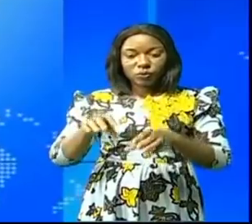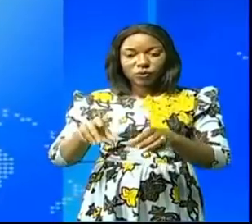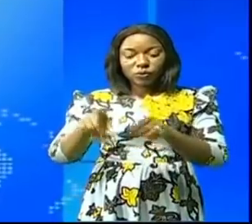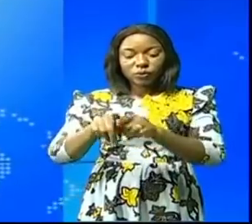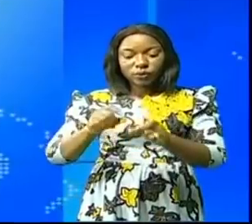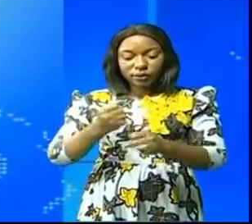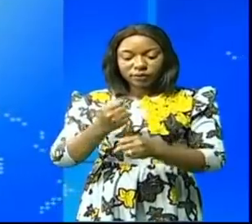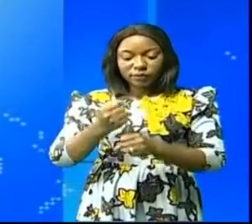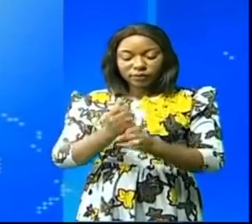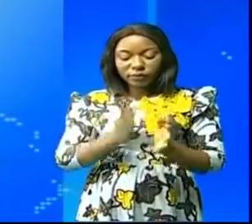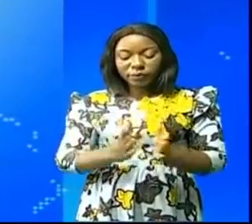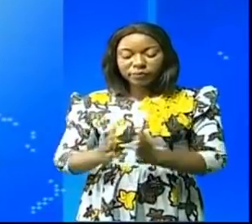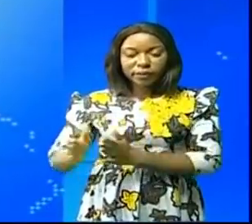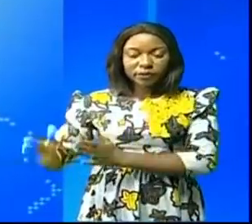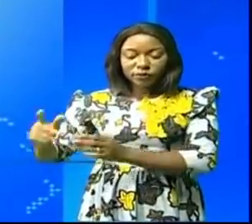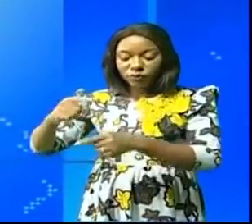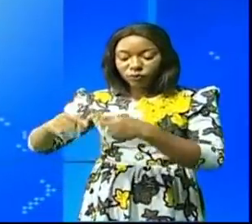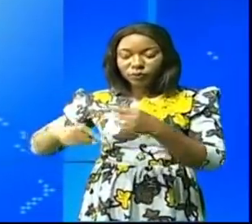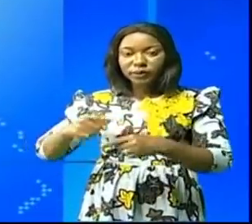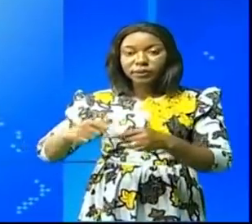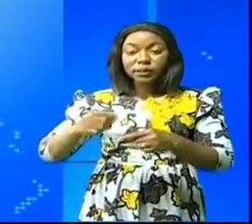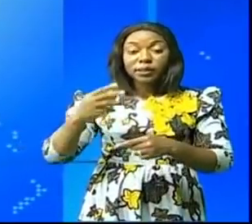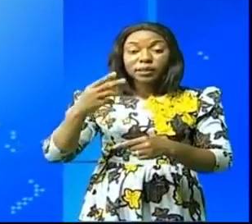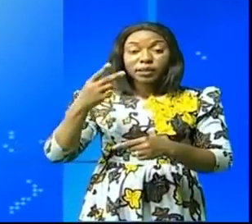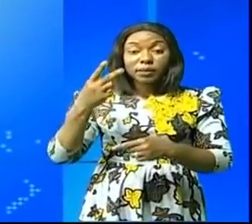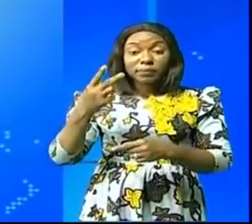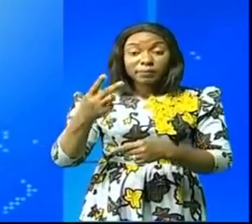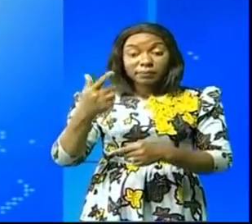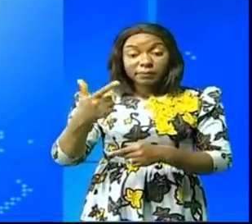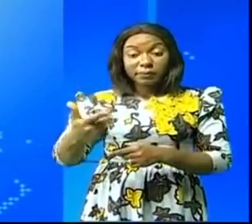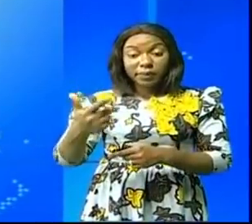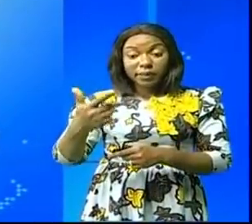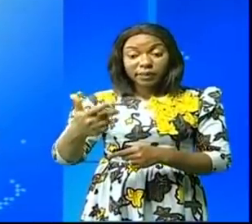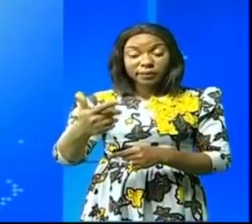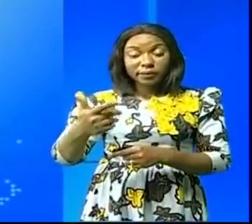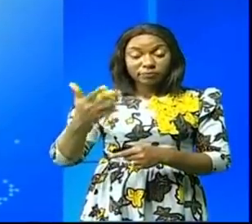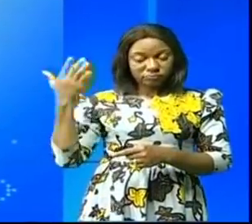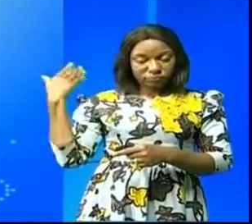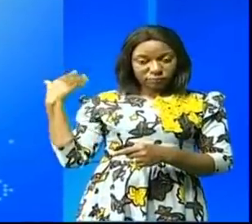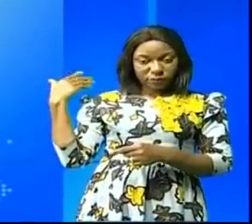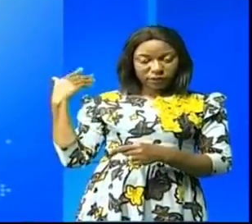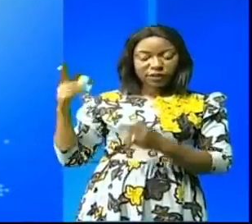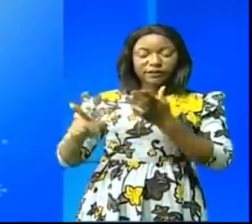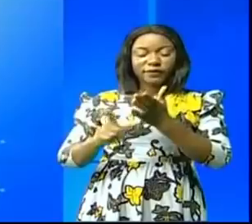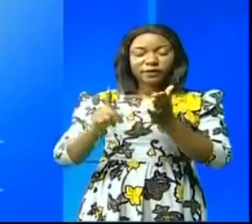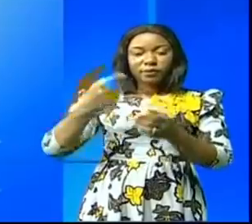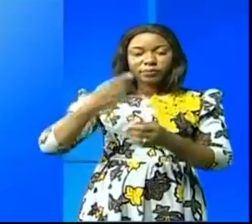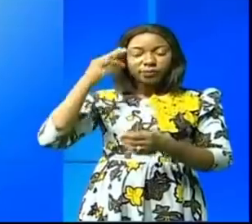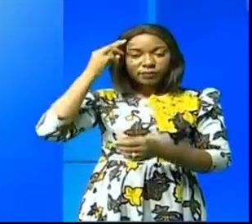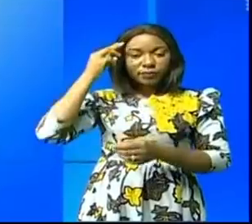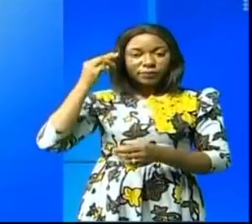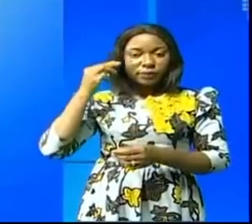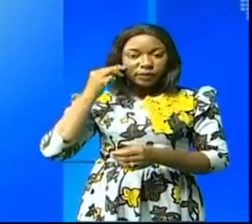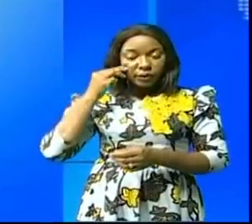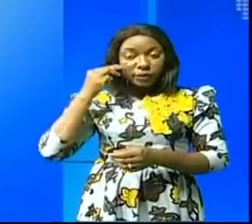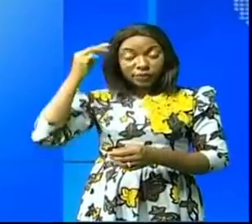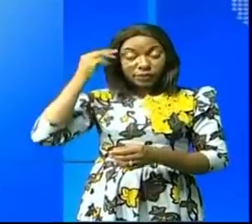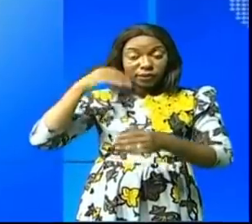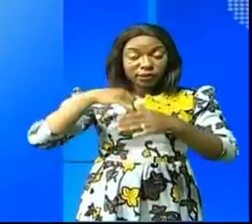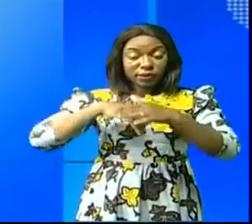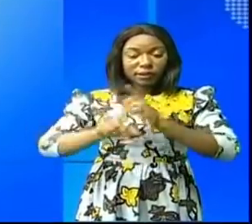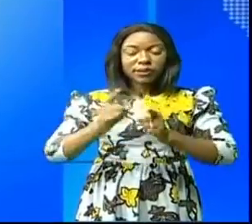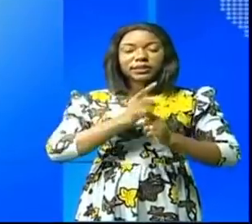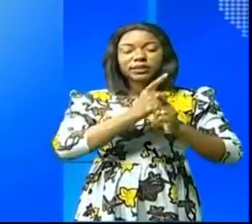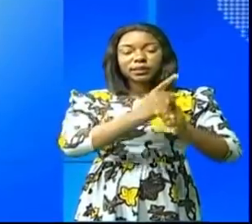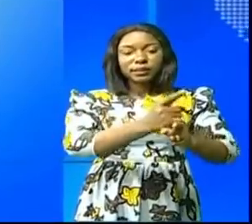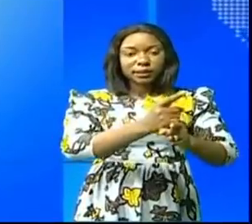travaux préparatoires ont débuté mardi 17 mai dernier. Le vice-premier ministre, ministre de l'Intérieur et